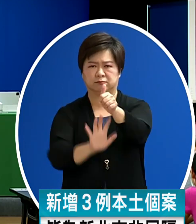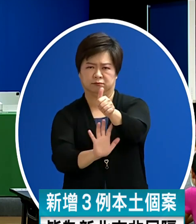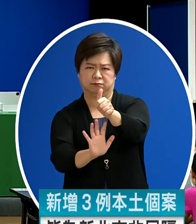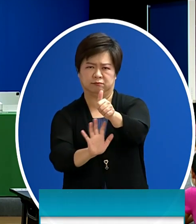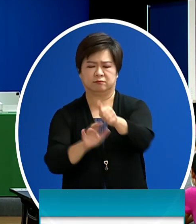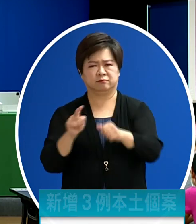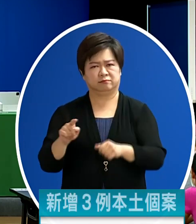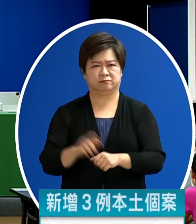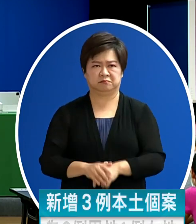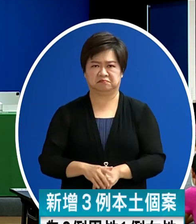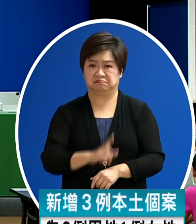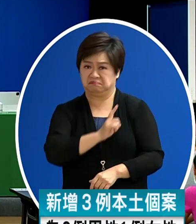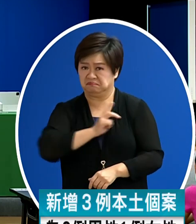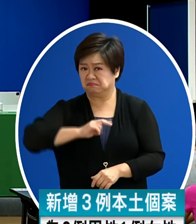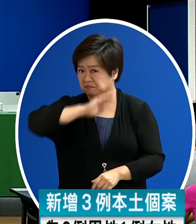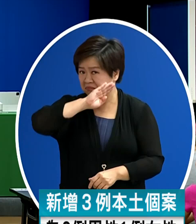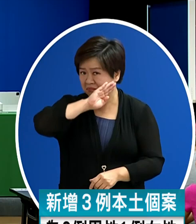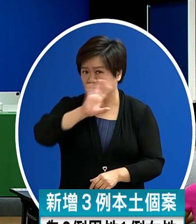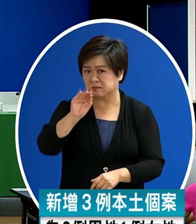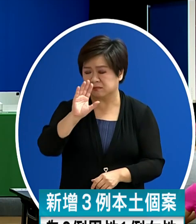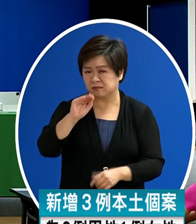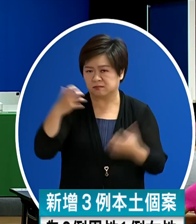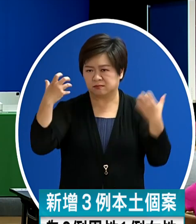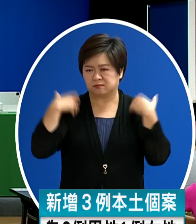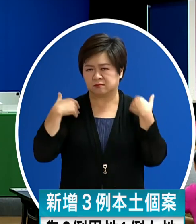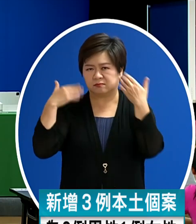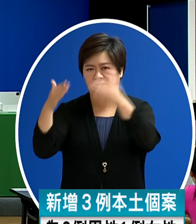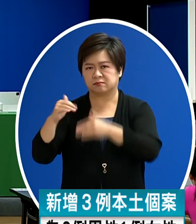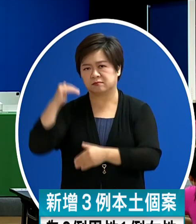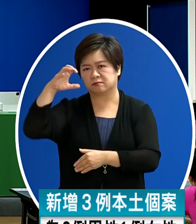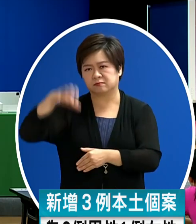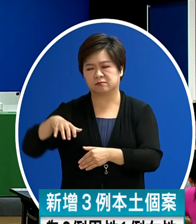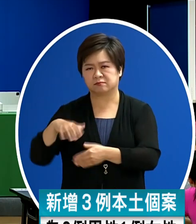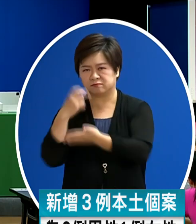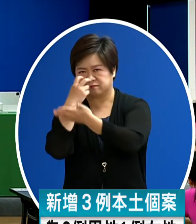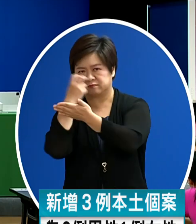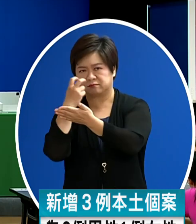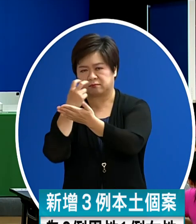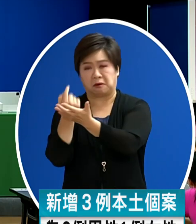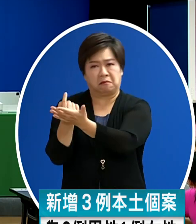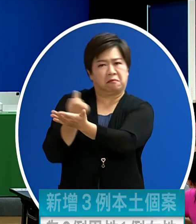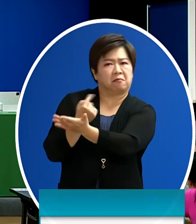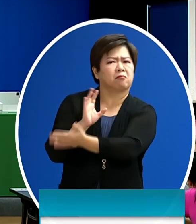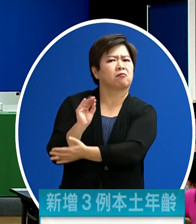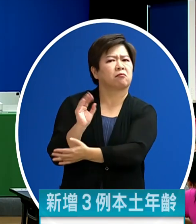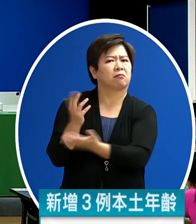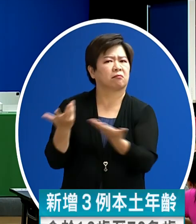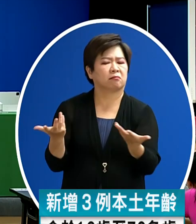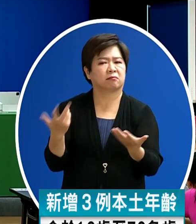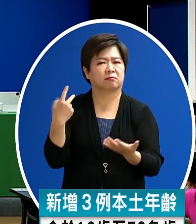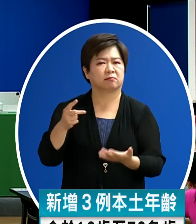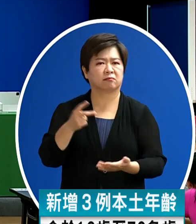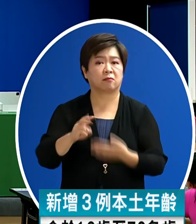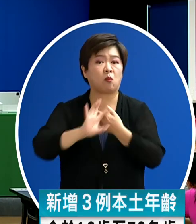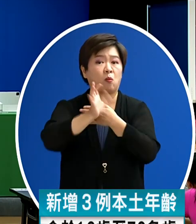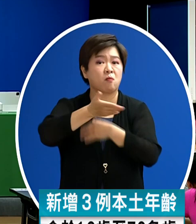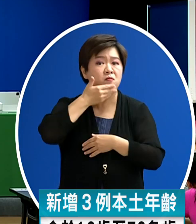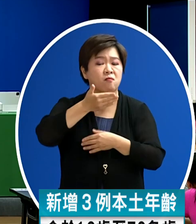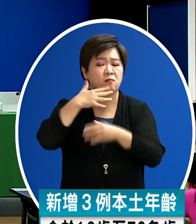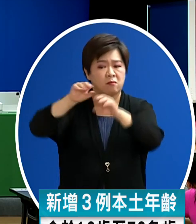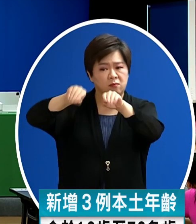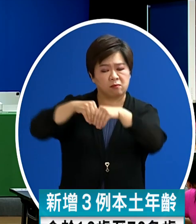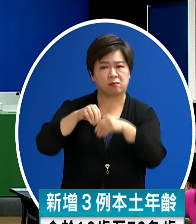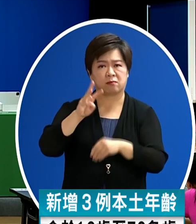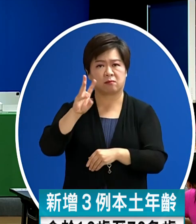球员兼裁判之嫌？审查高端的案子时，是否需要回避？第二题是想要问一下，说捷克捐赠的30000剂莫德